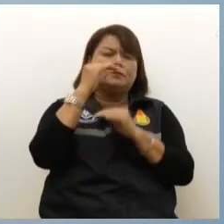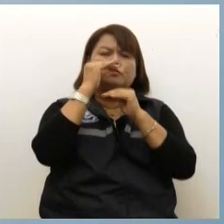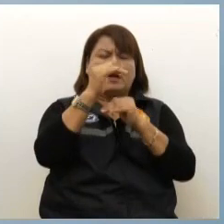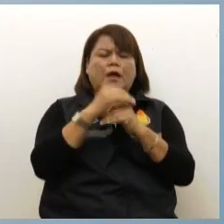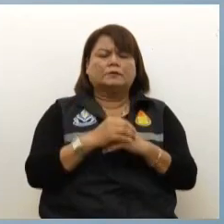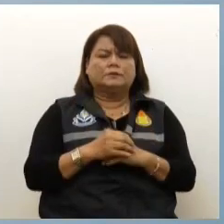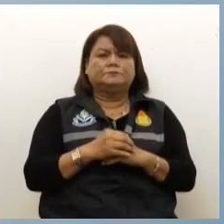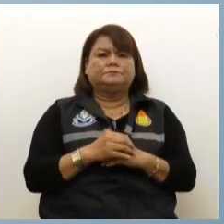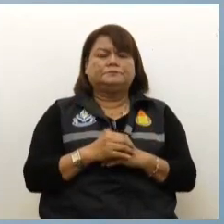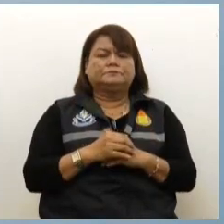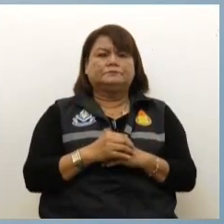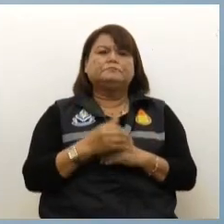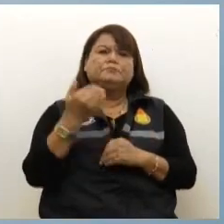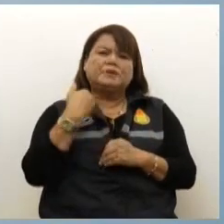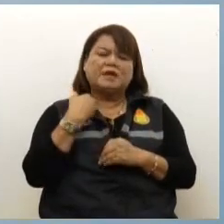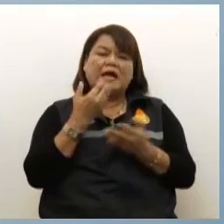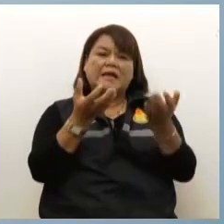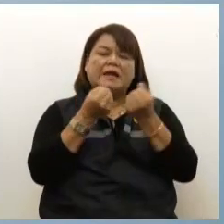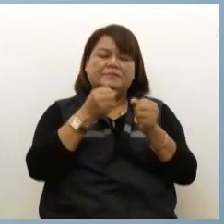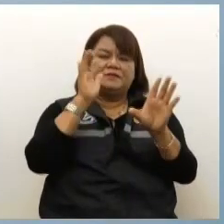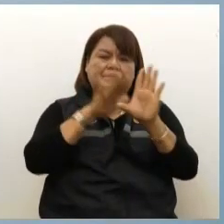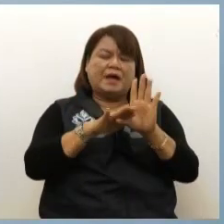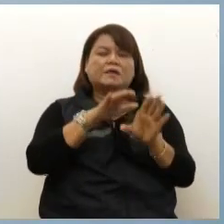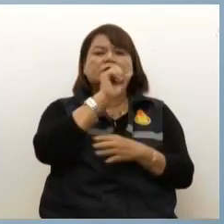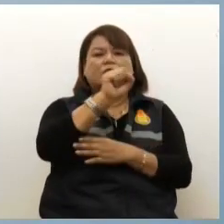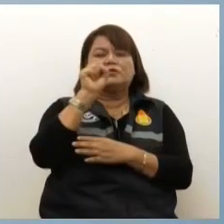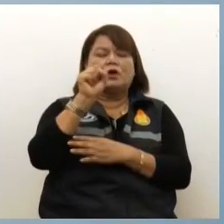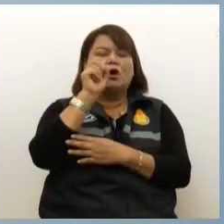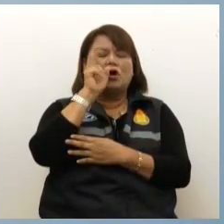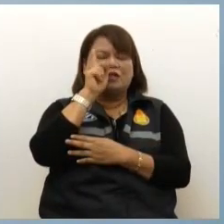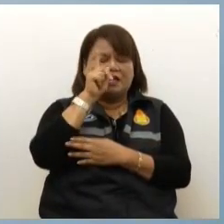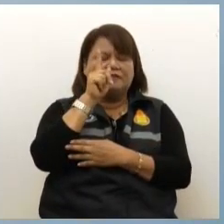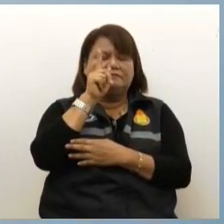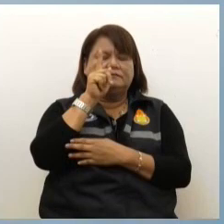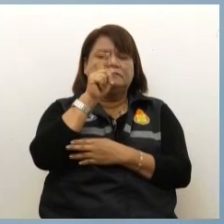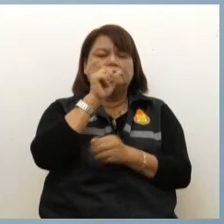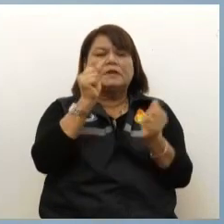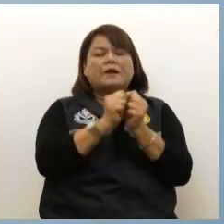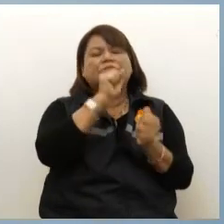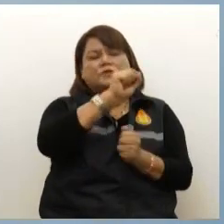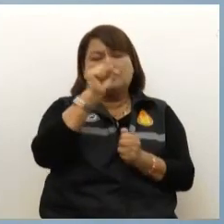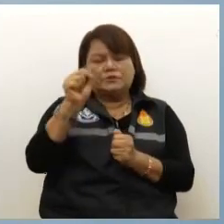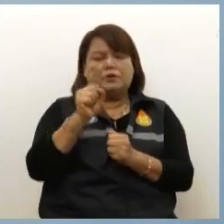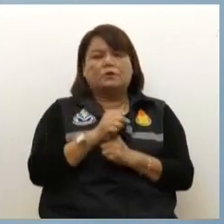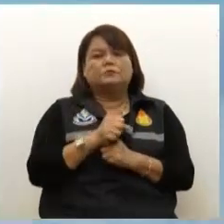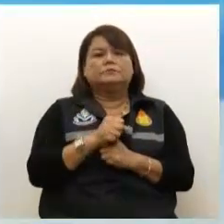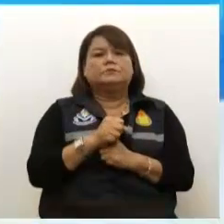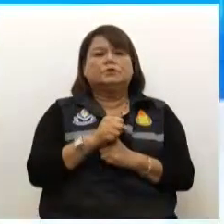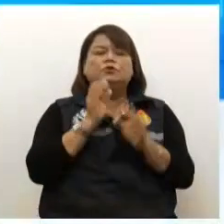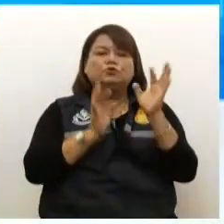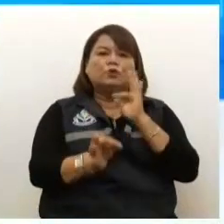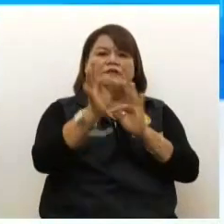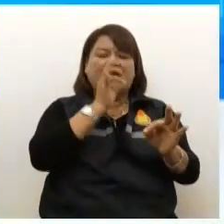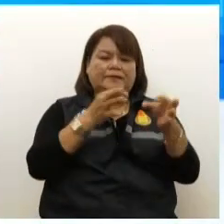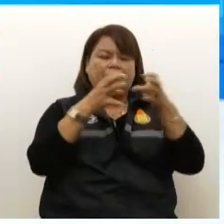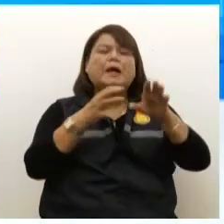ที่จะมีการรับสมัครส.ส.เขตพื้นของเขตกับส.ส.ที่เป็นตัวแทนพรรคการเมื